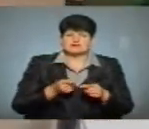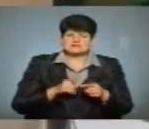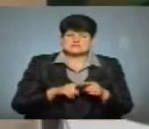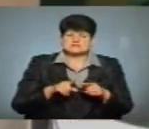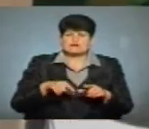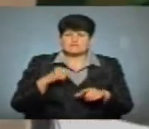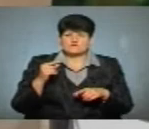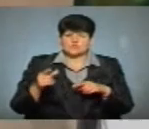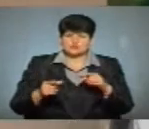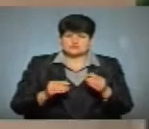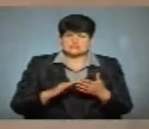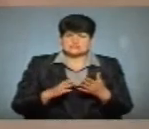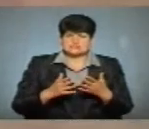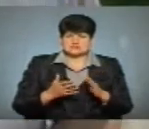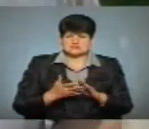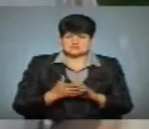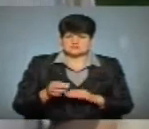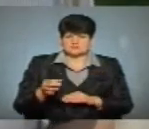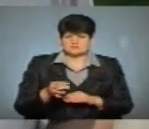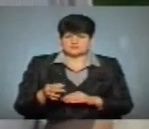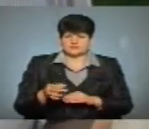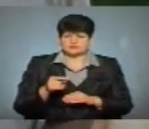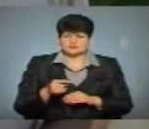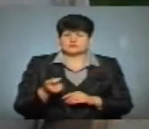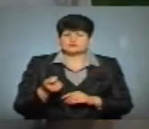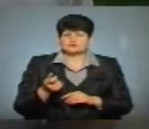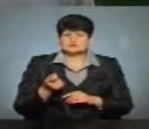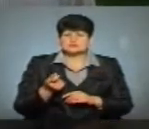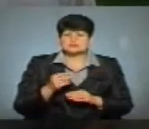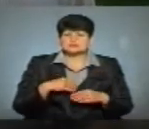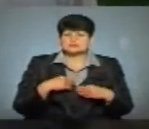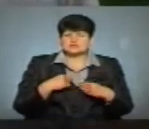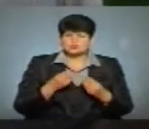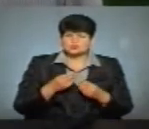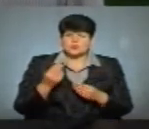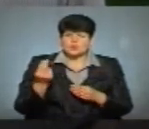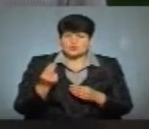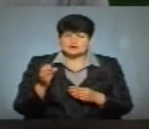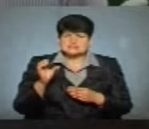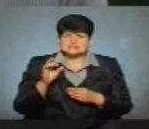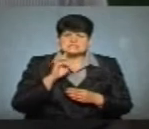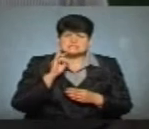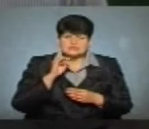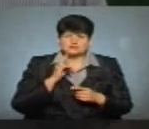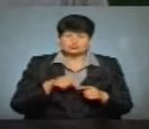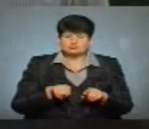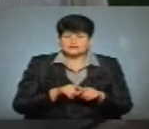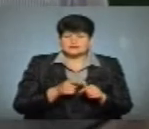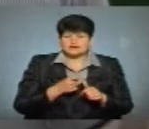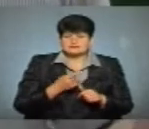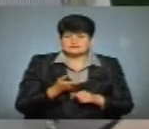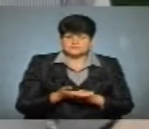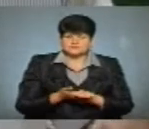на екологічний стан водойми. Дають колір, а тому що вони синьо-зелені, тому вони так і називаються.